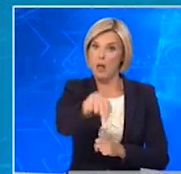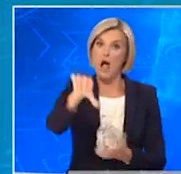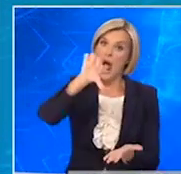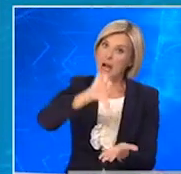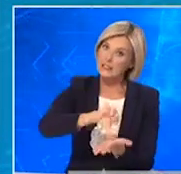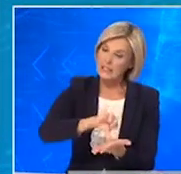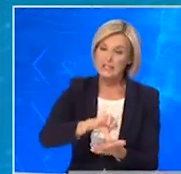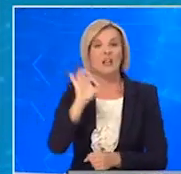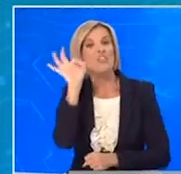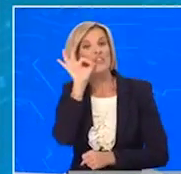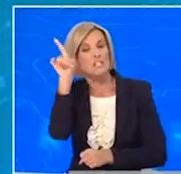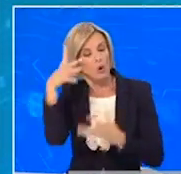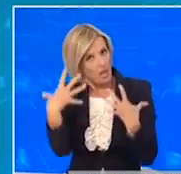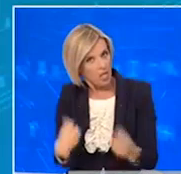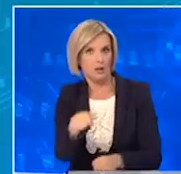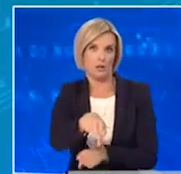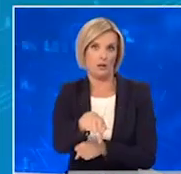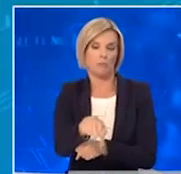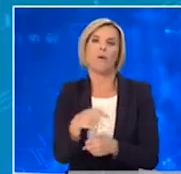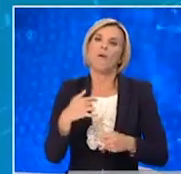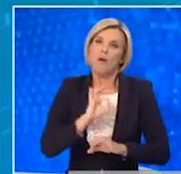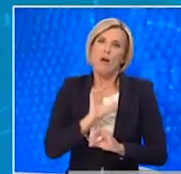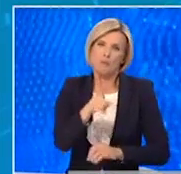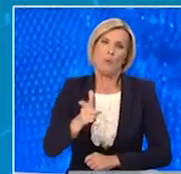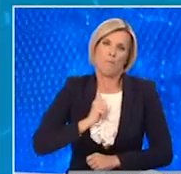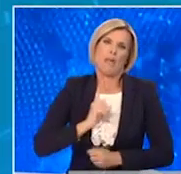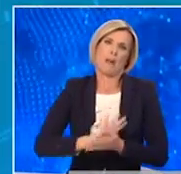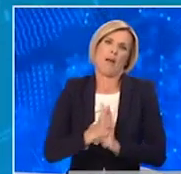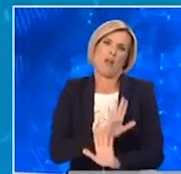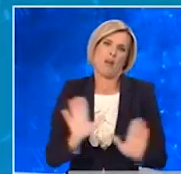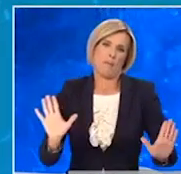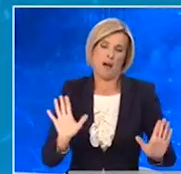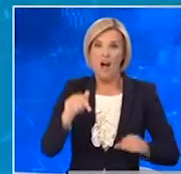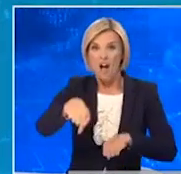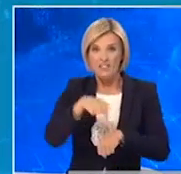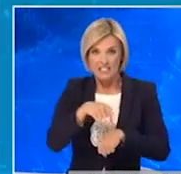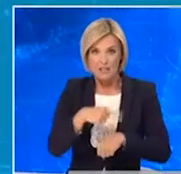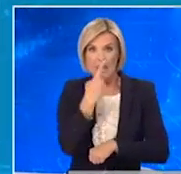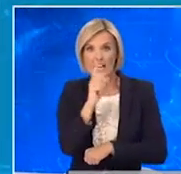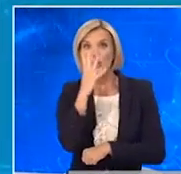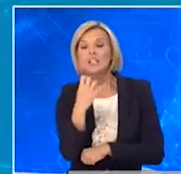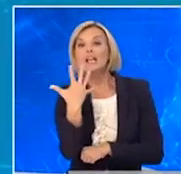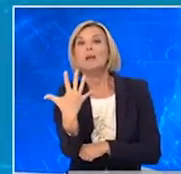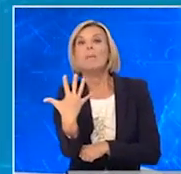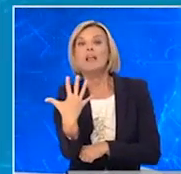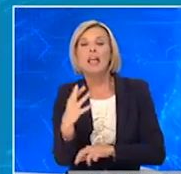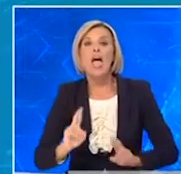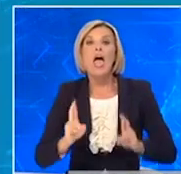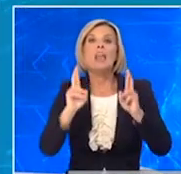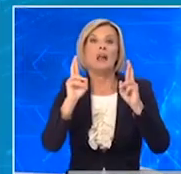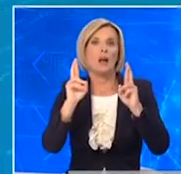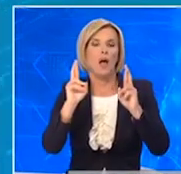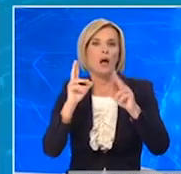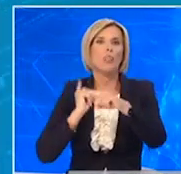στη Θεσσαλονίκη, στην Αθήνα και στη Θεσσαλονίκη, είναι δεδομένο. Μπορώ να σας πω ότι αυτή τη στιγμή έχουμε 145 ενεργά